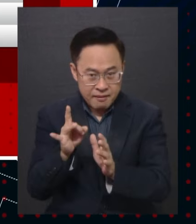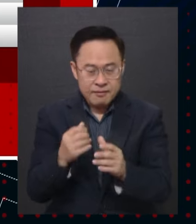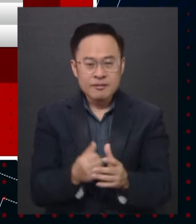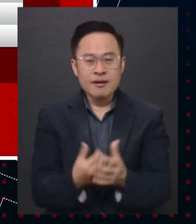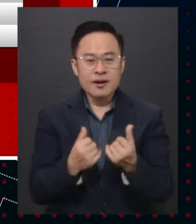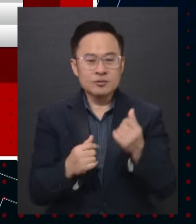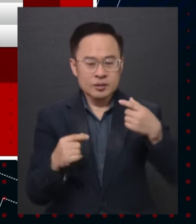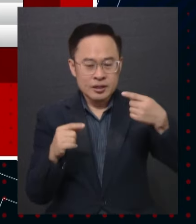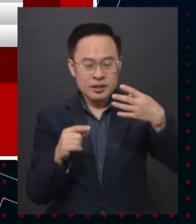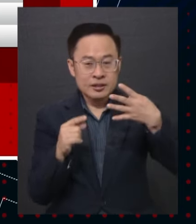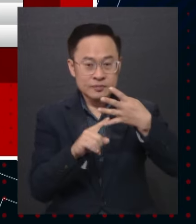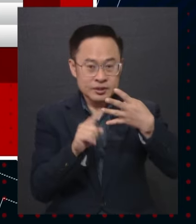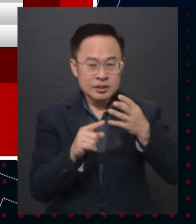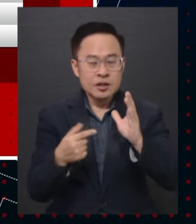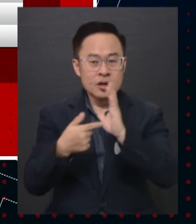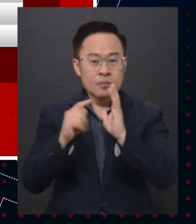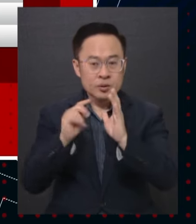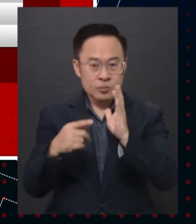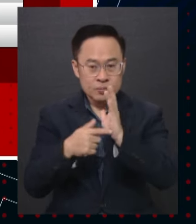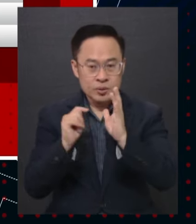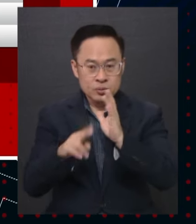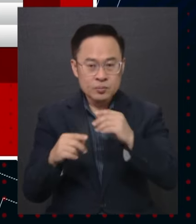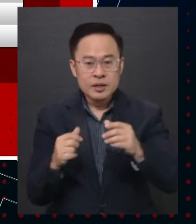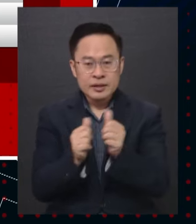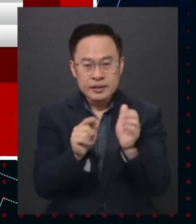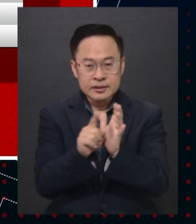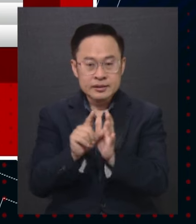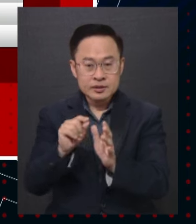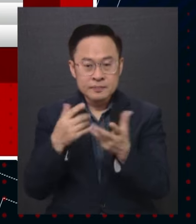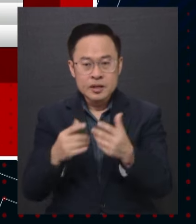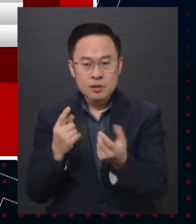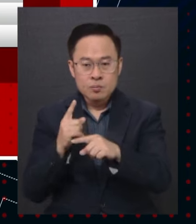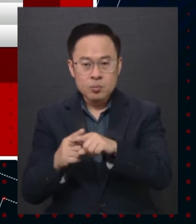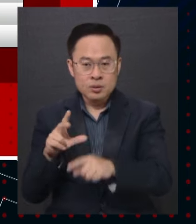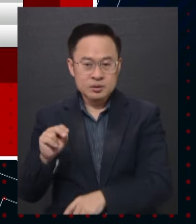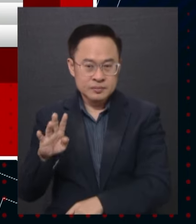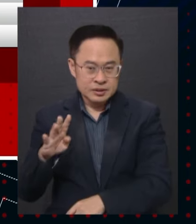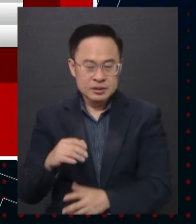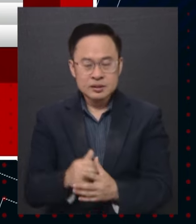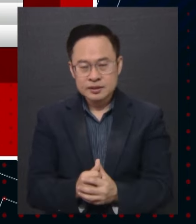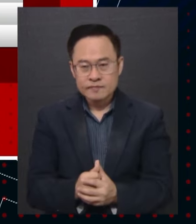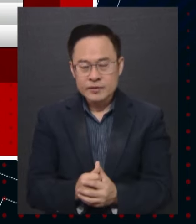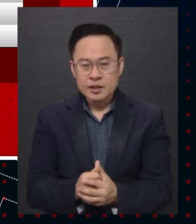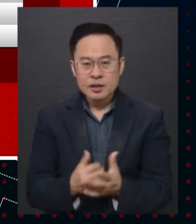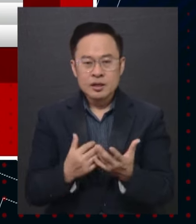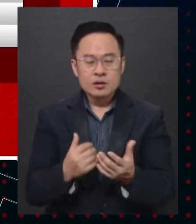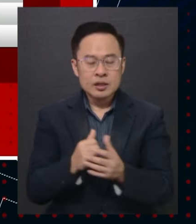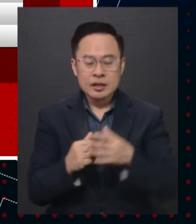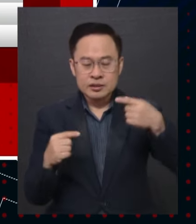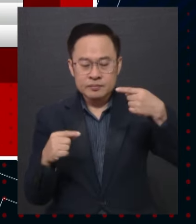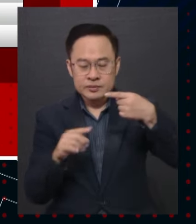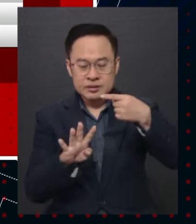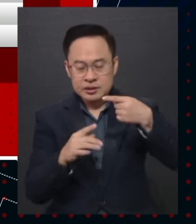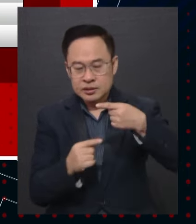4ก็จริงสถานการณ์ตอนนี้จะลุ้นแชมป์น่าจะเหนื่อยแล้วครับ20เกมมี34แต้มตอนนี้การลุ้นแชมป์เนี่ยน่า